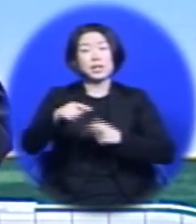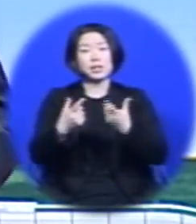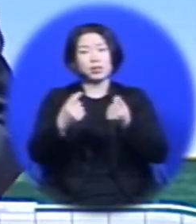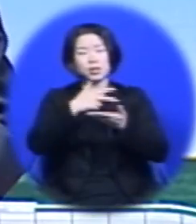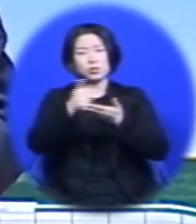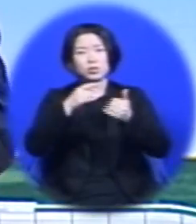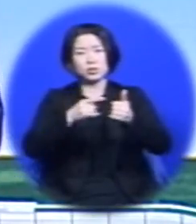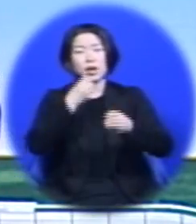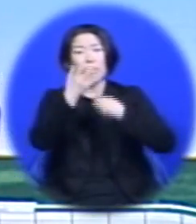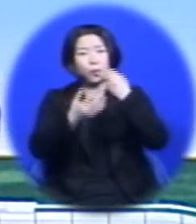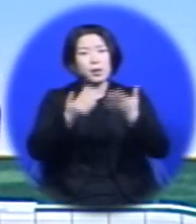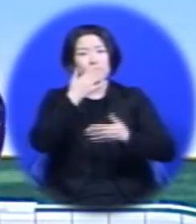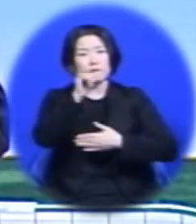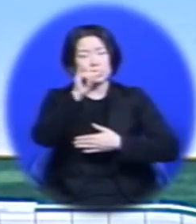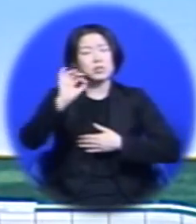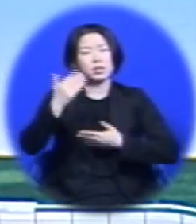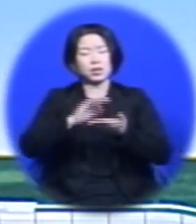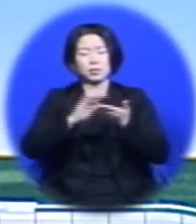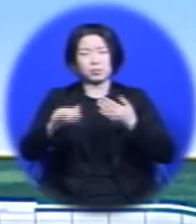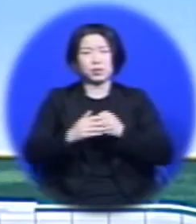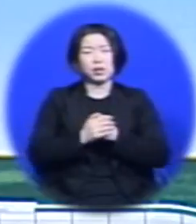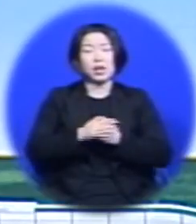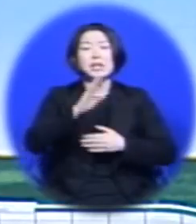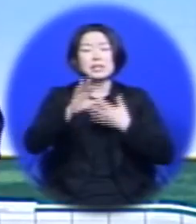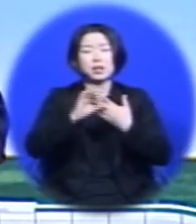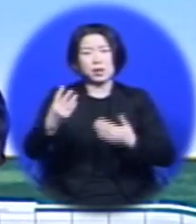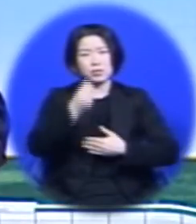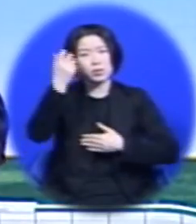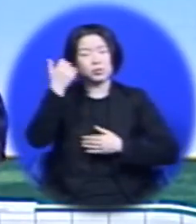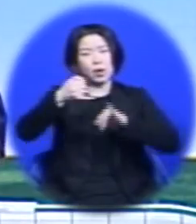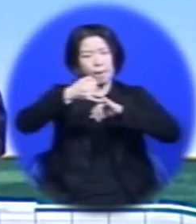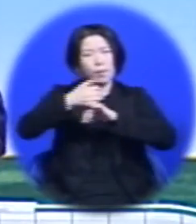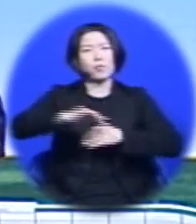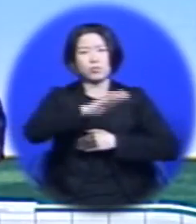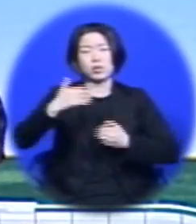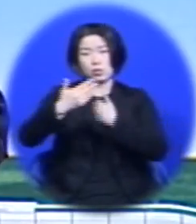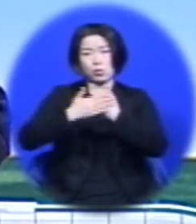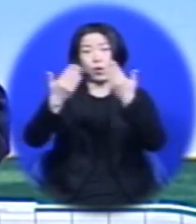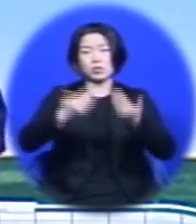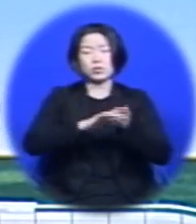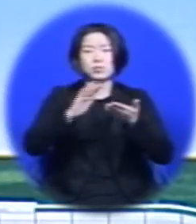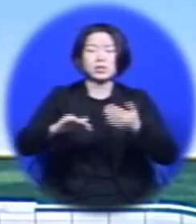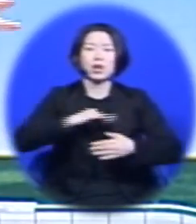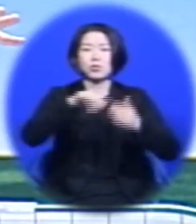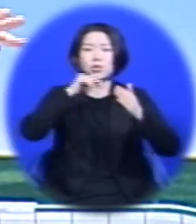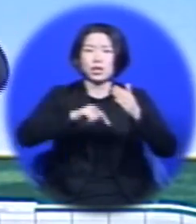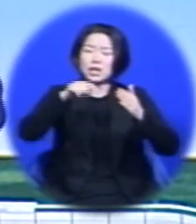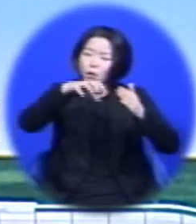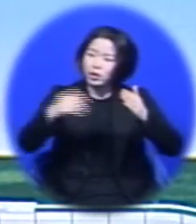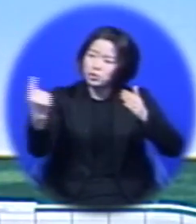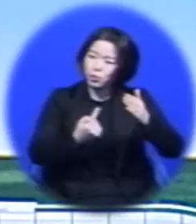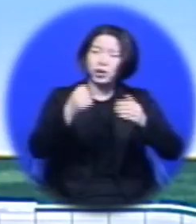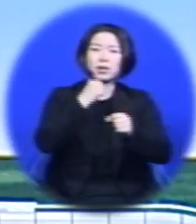주님께 고백할 수 있어야 됩니다 그러면 성령께서 반드시 우리를 도우실 입니다 우리 안에 오늘 여기까지 오게